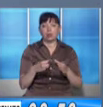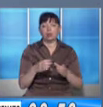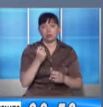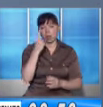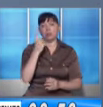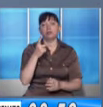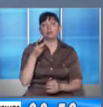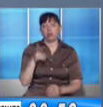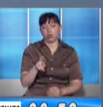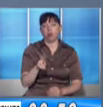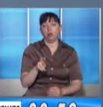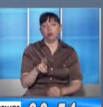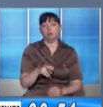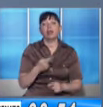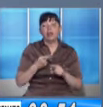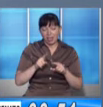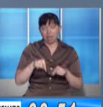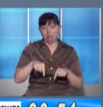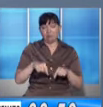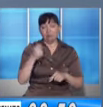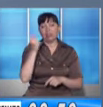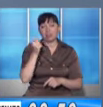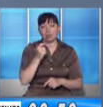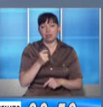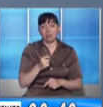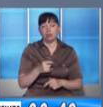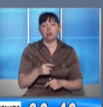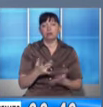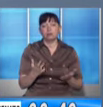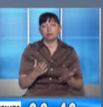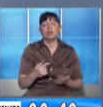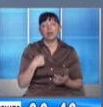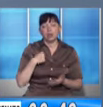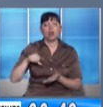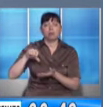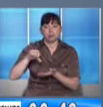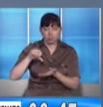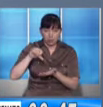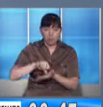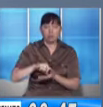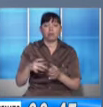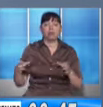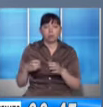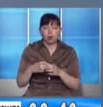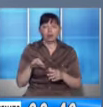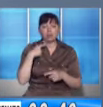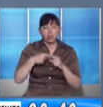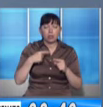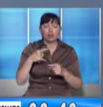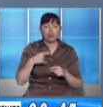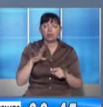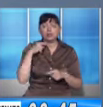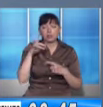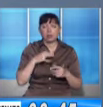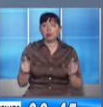de 11 iulie, în această duminică. Pe dreapta mea sunt reprezentanții partidelor care împreună au guvernat alături de